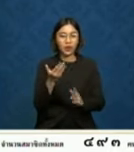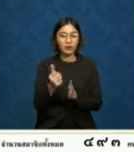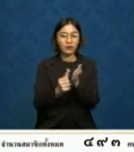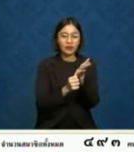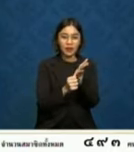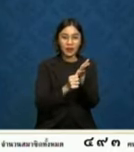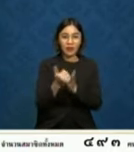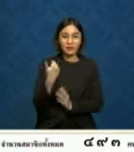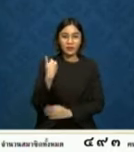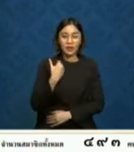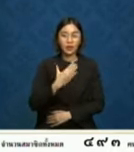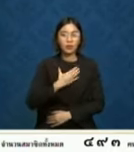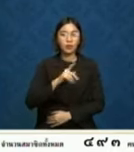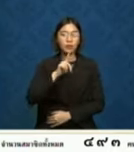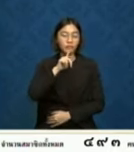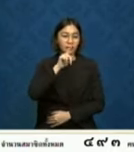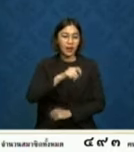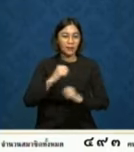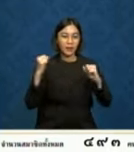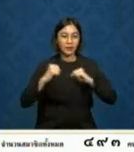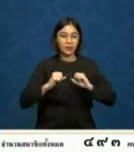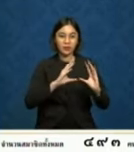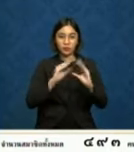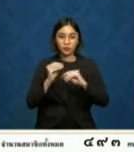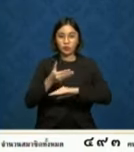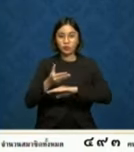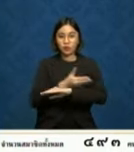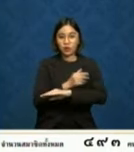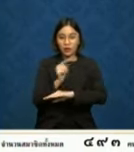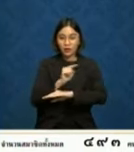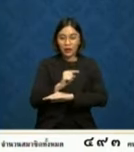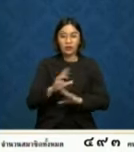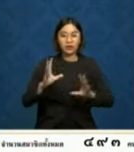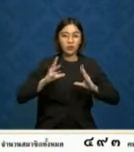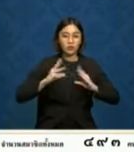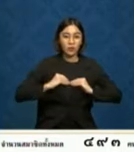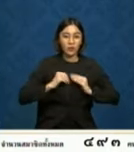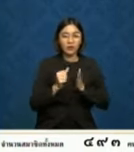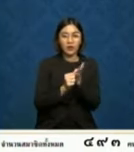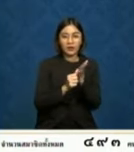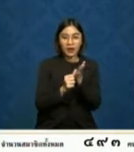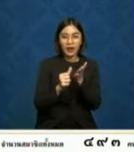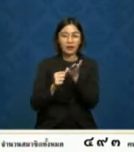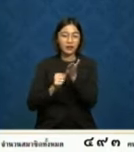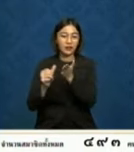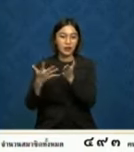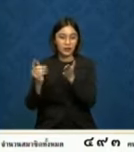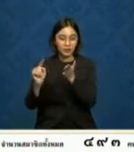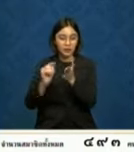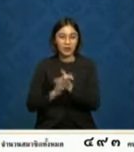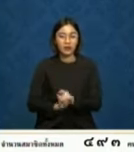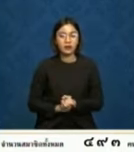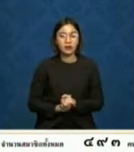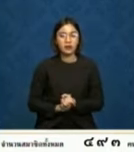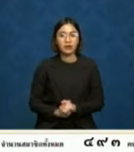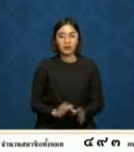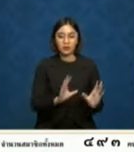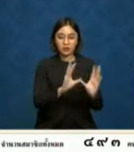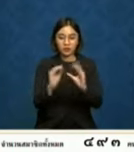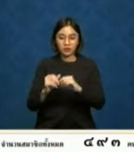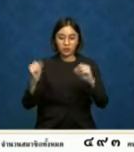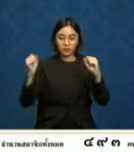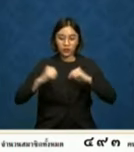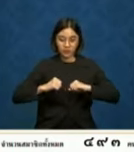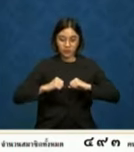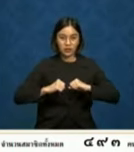แก้ไขนะครับดังนั้นผมจะถามมติจากที่ประชุมก่อนว่าจะเห็นควรให้มีการแก้ไขหรือไม่นะครับกรณีที่ประชุมมี